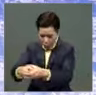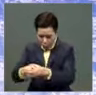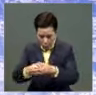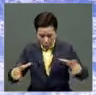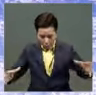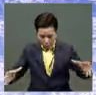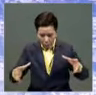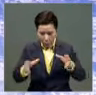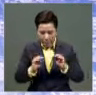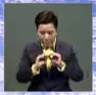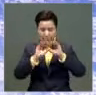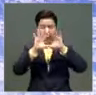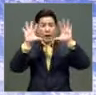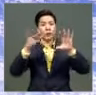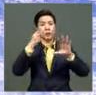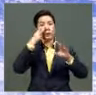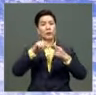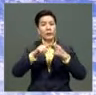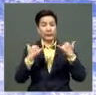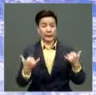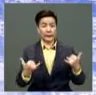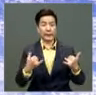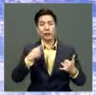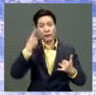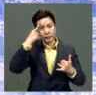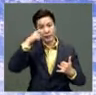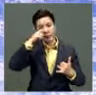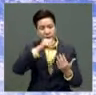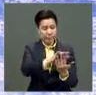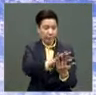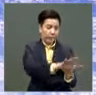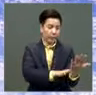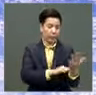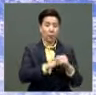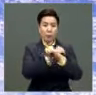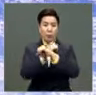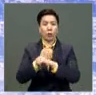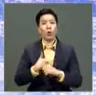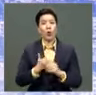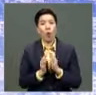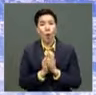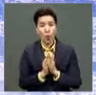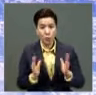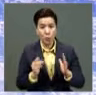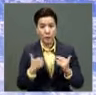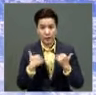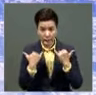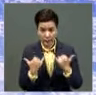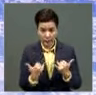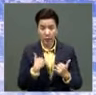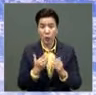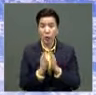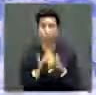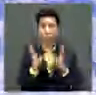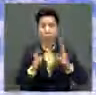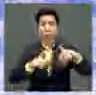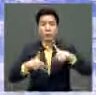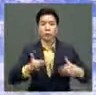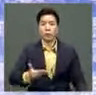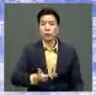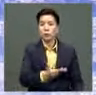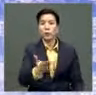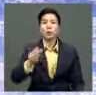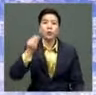ราจะสามารถที่จะปกป้องประเทศของเราได้กราบขอบพระคุณเป็นอย่างสูงและที่สำคัญที่สุดก็ต้องกราบขอบพระคุณพี่น้องประชาชนทุกท่